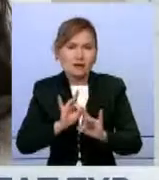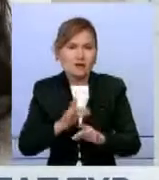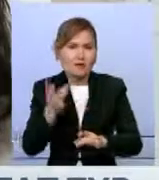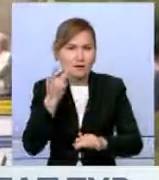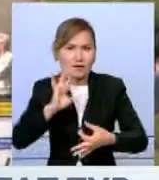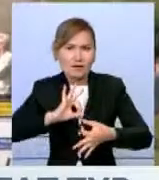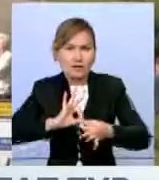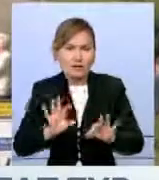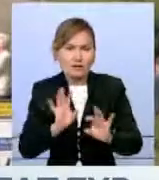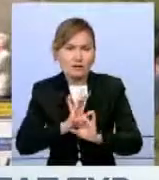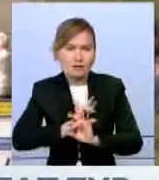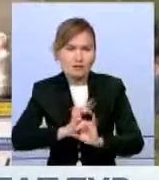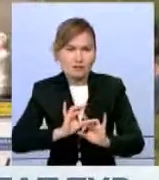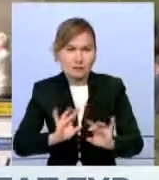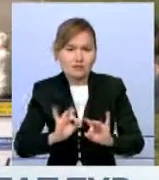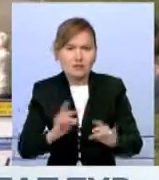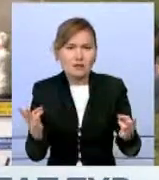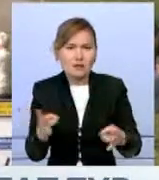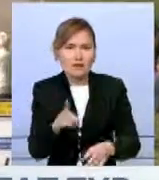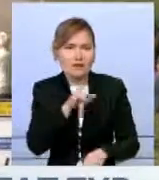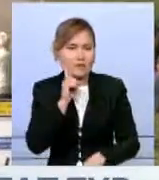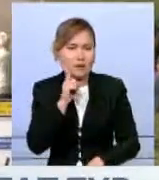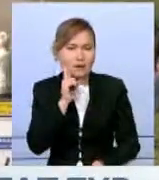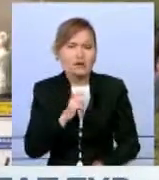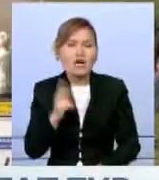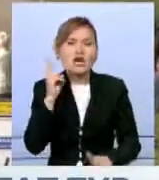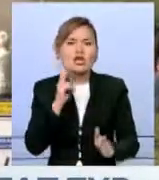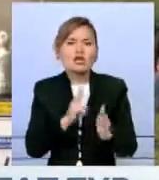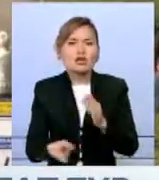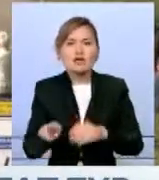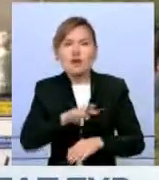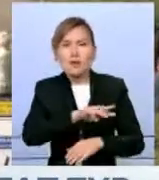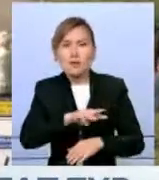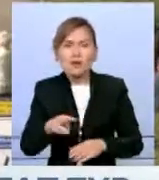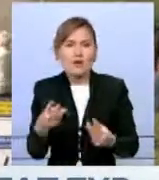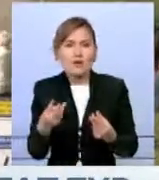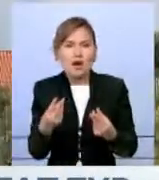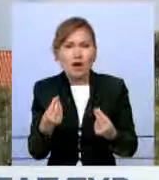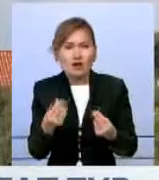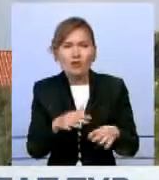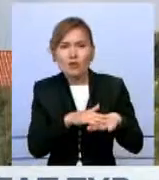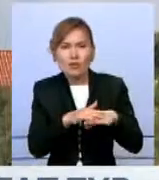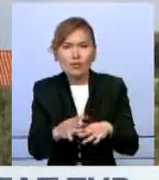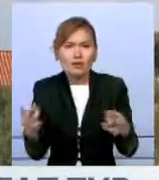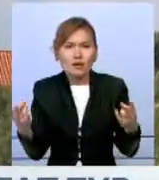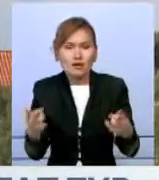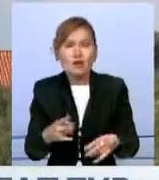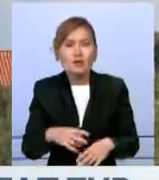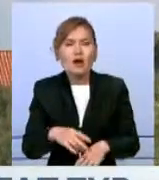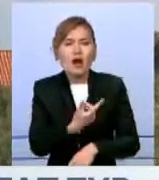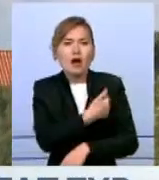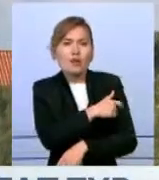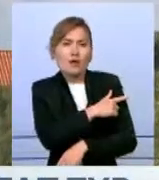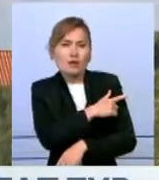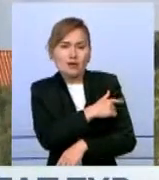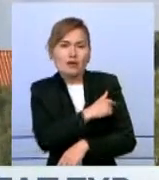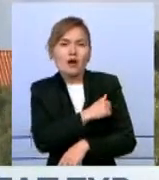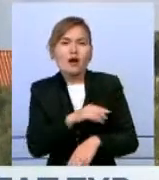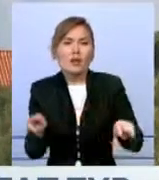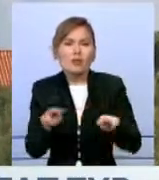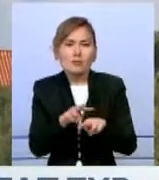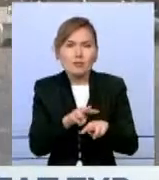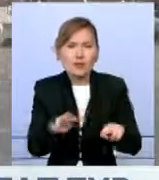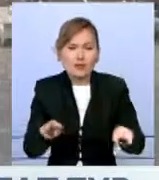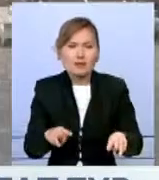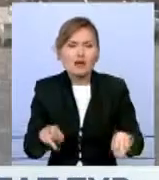қарастырады. Бұл жоспардың жүзеге асуына 70 миллион еуродан астам қаржы қажет. Ал елдің денсаулық сақтау министрлігі қалай болғанда да